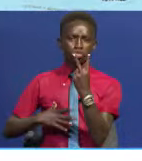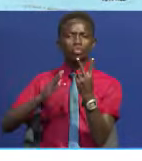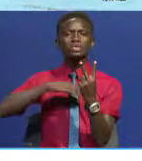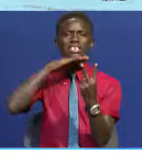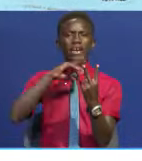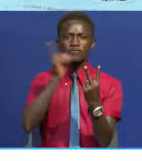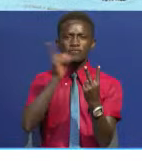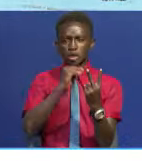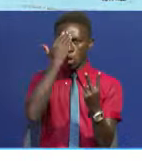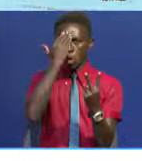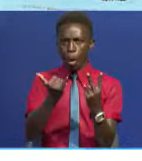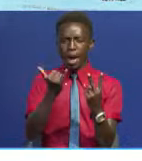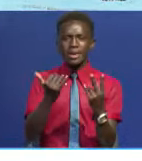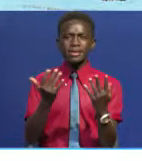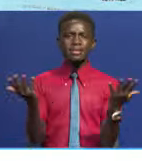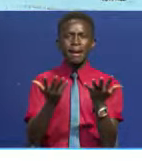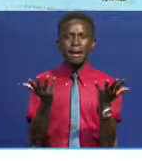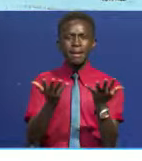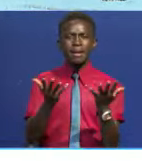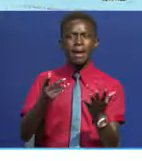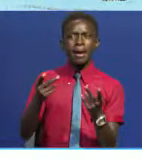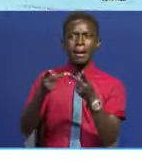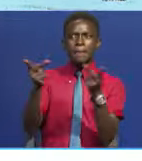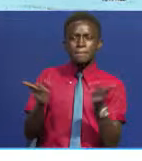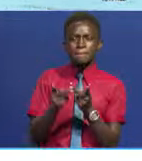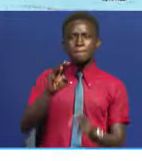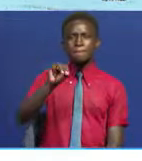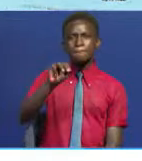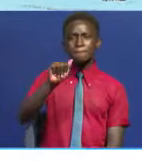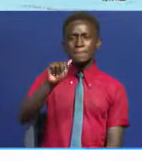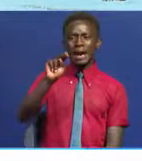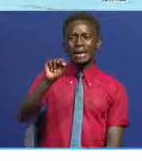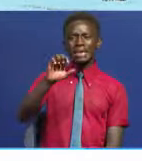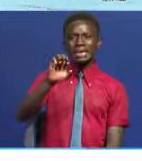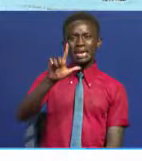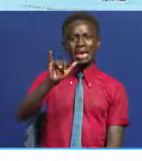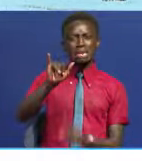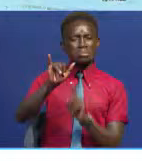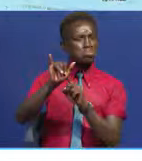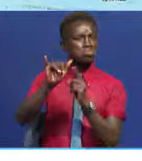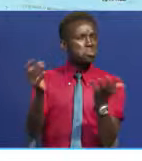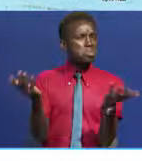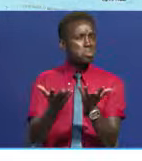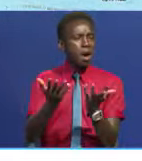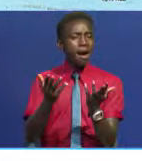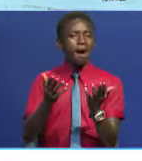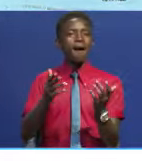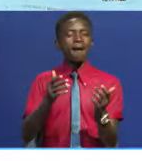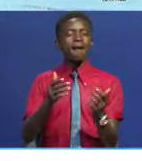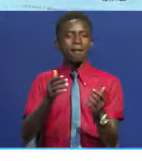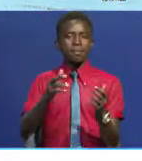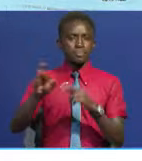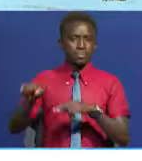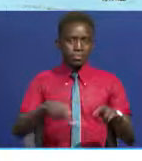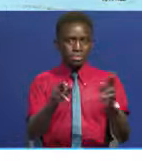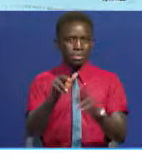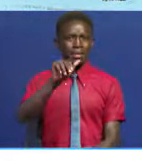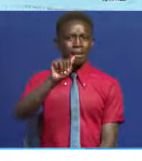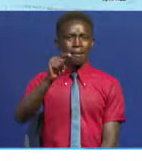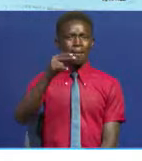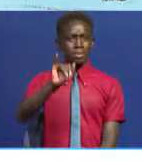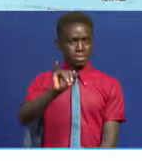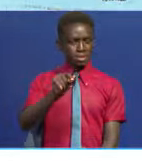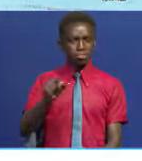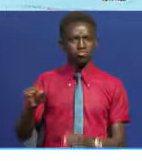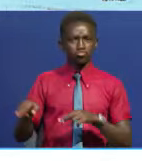mafuriko katika mtaa wa mabanda wa Kwa Mangeli huko Athiriva. Mafuriko hayo yaliyotokana na mvua kubwa iliyonyesha jana